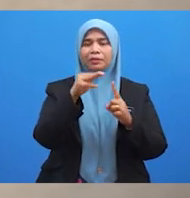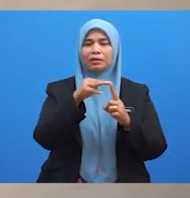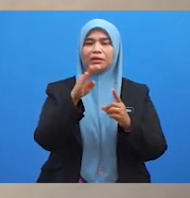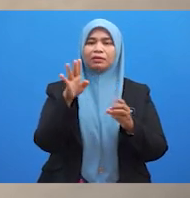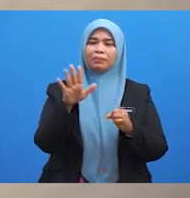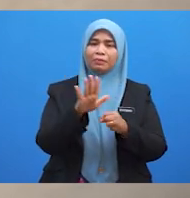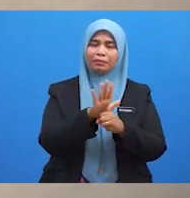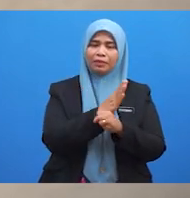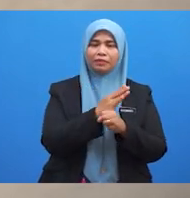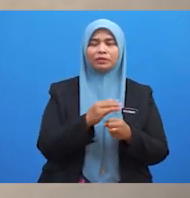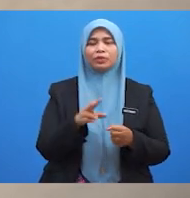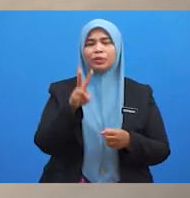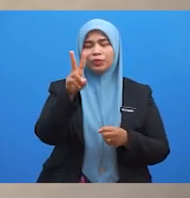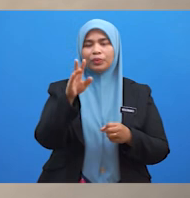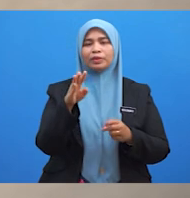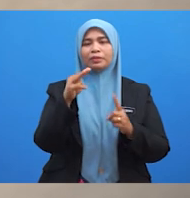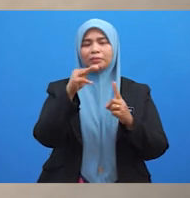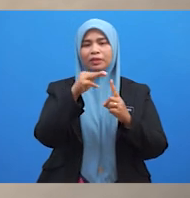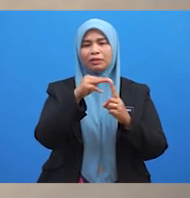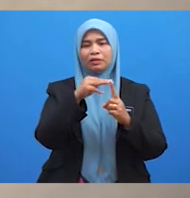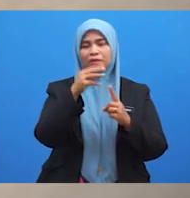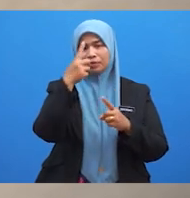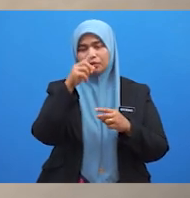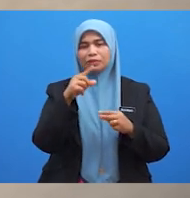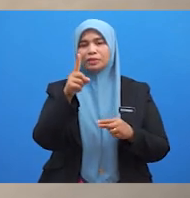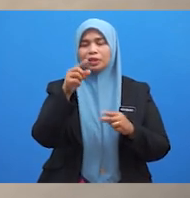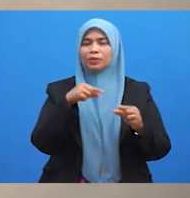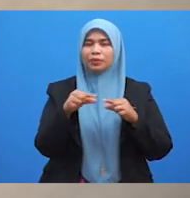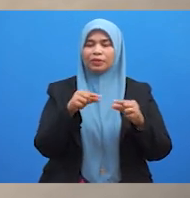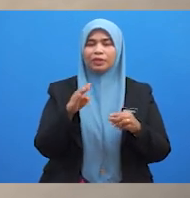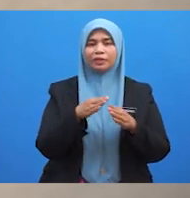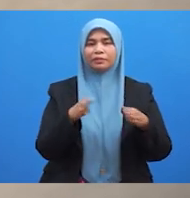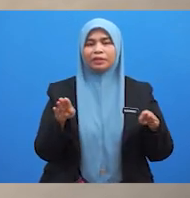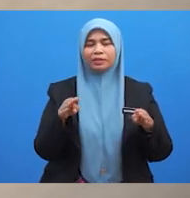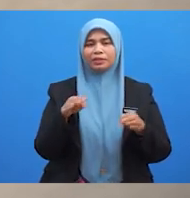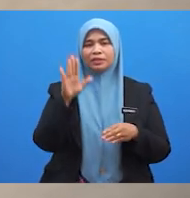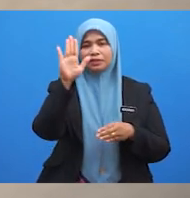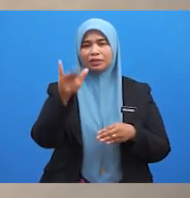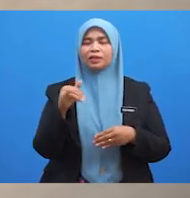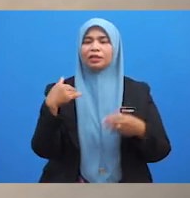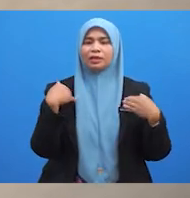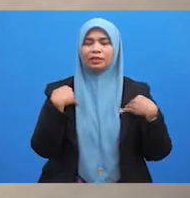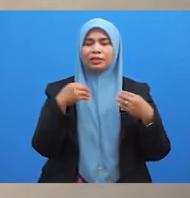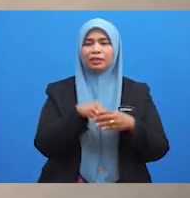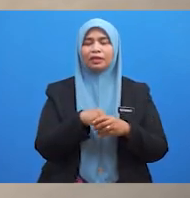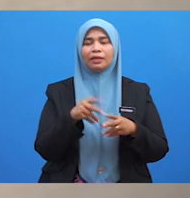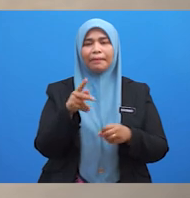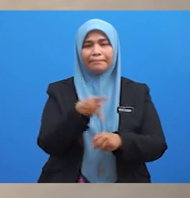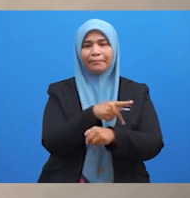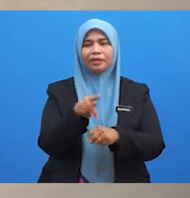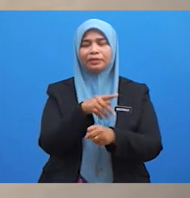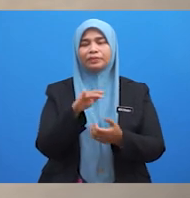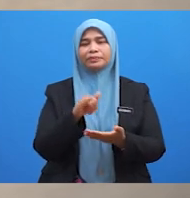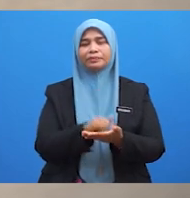iaitu 2 markah bagi satu gaya bahasa yang terdapat dalam pantun yang pelajar